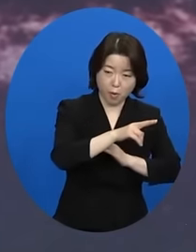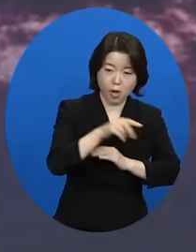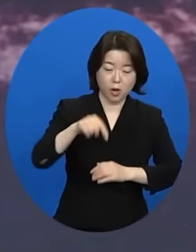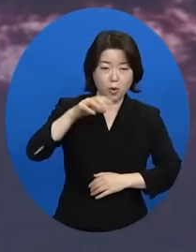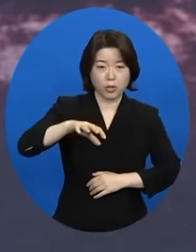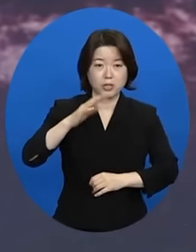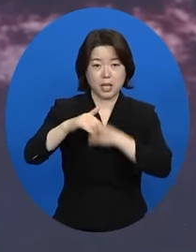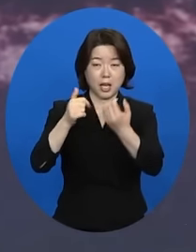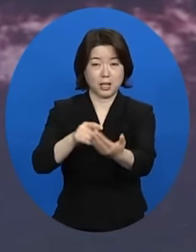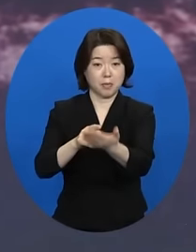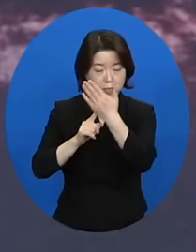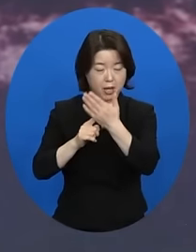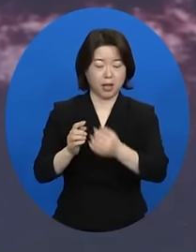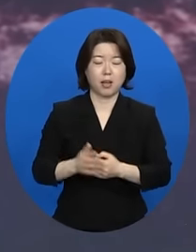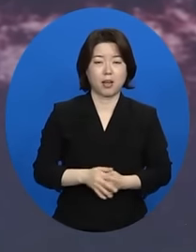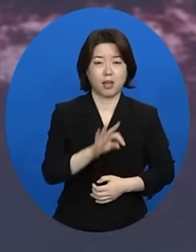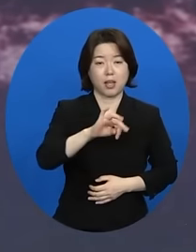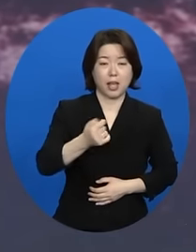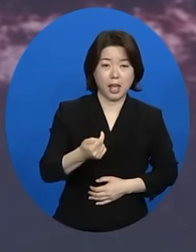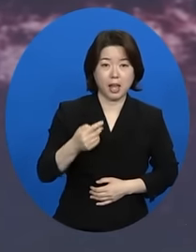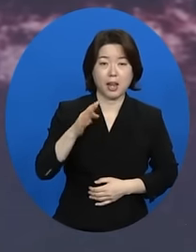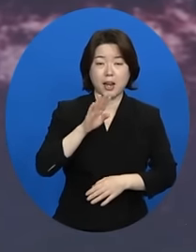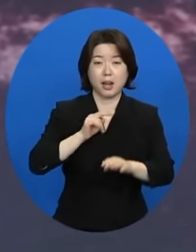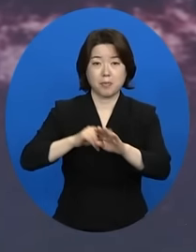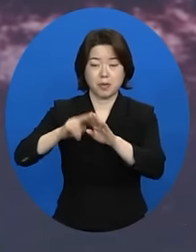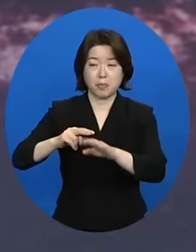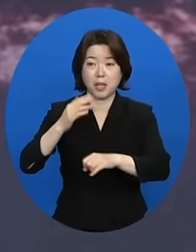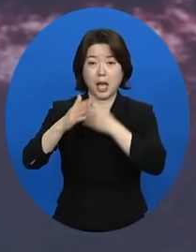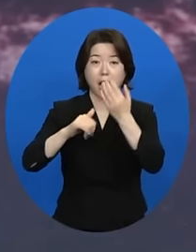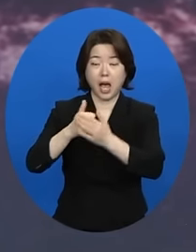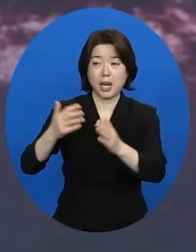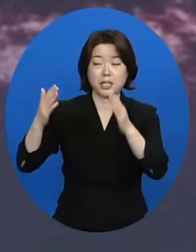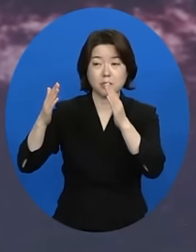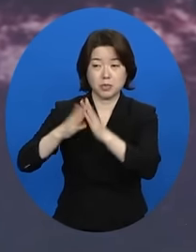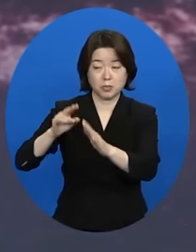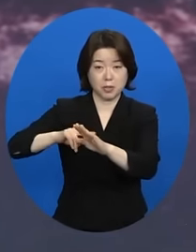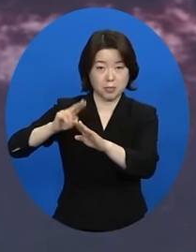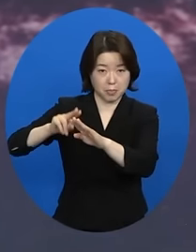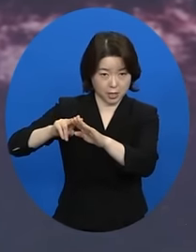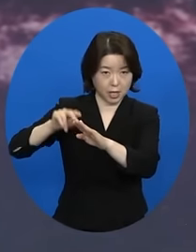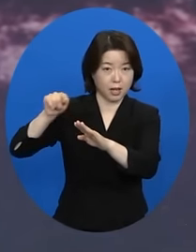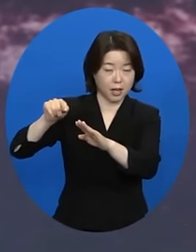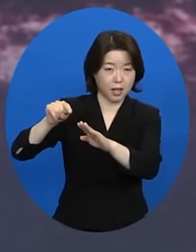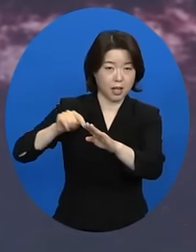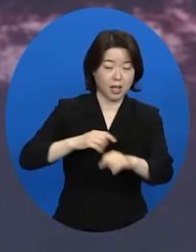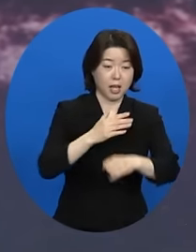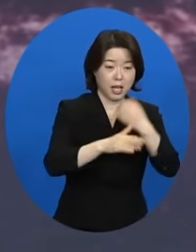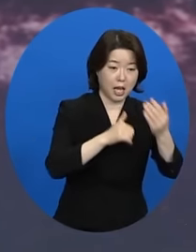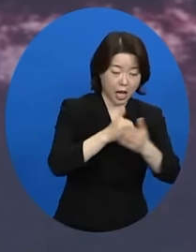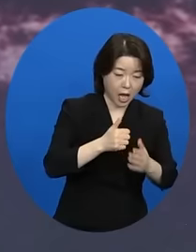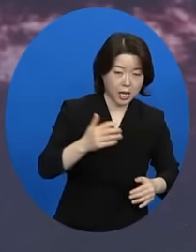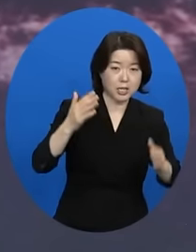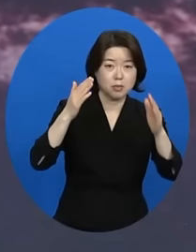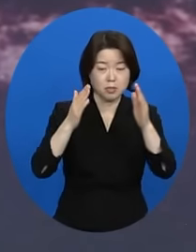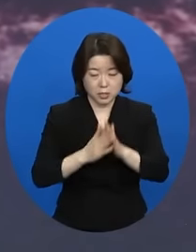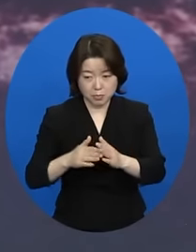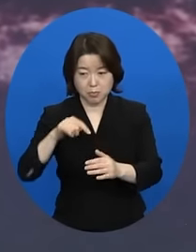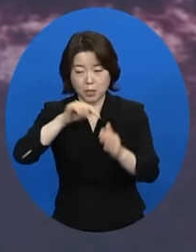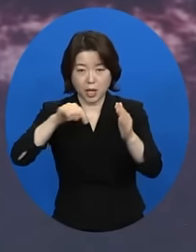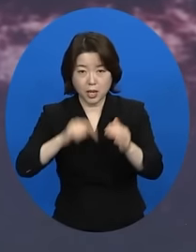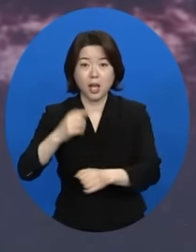나타나셨음이더라. 엘 베델은 하나님의 집이 베델이잖아요. 그러니까 엘 베델은 하나님의 집의